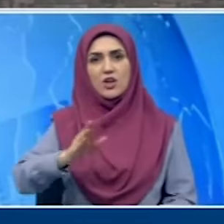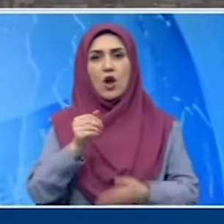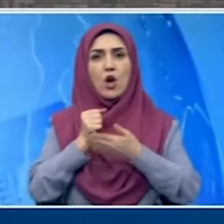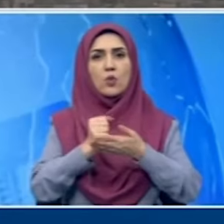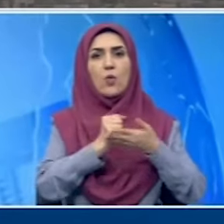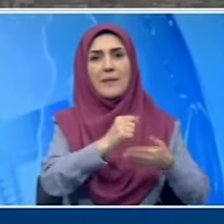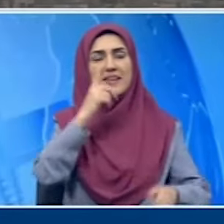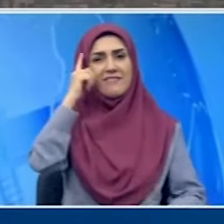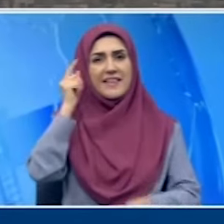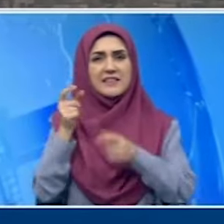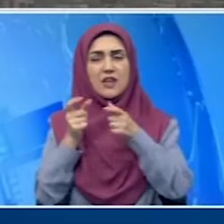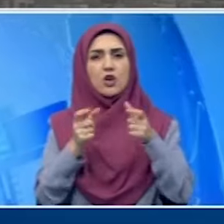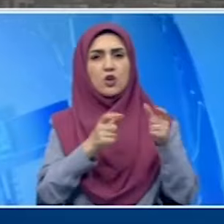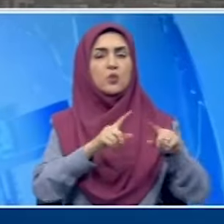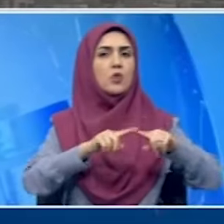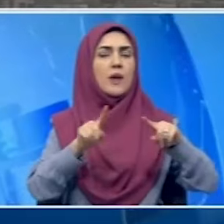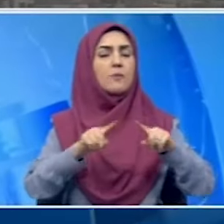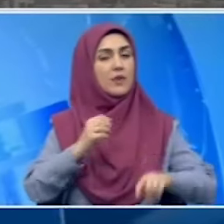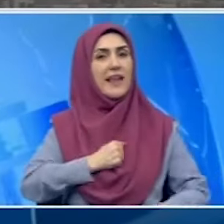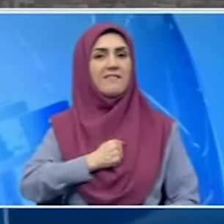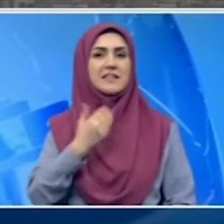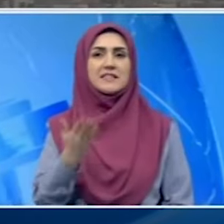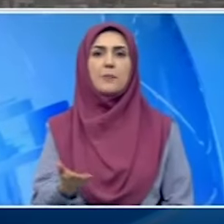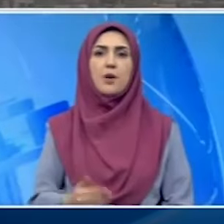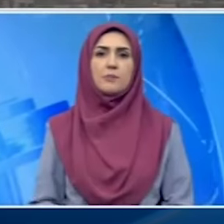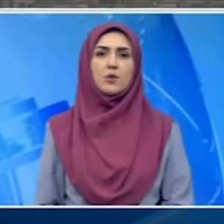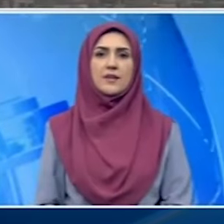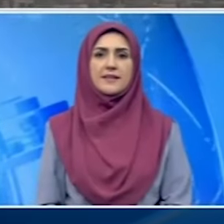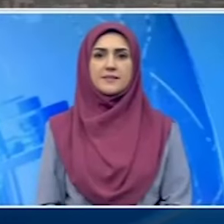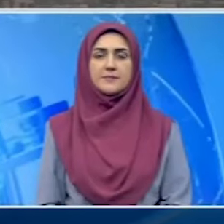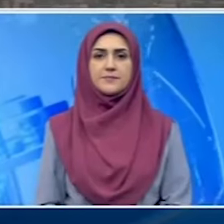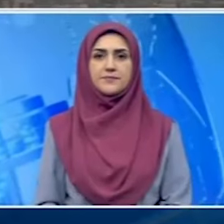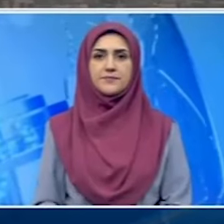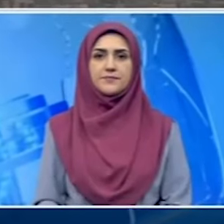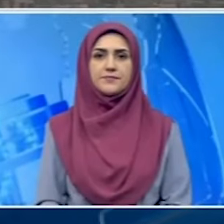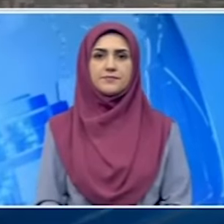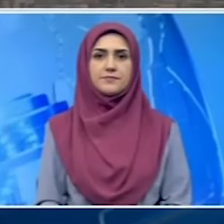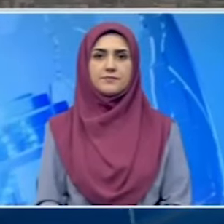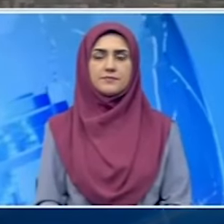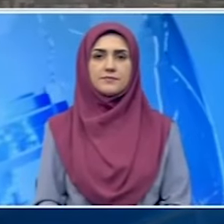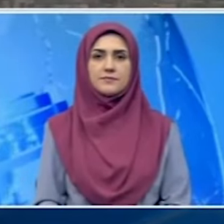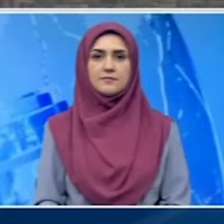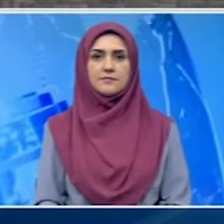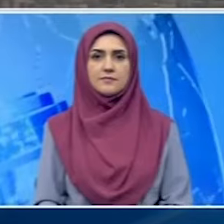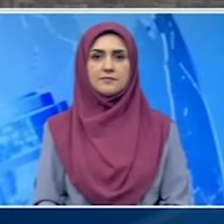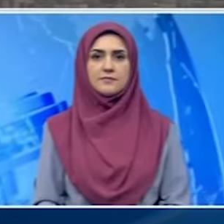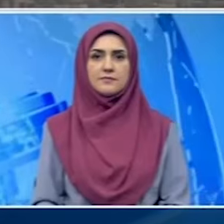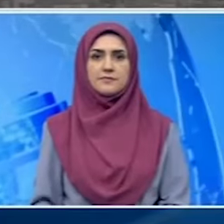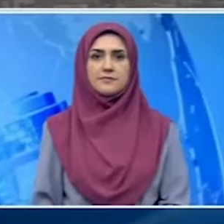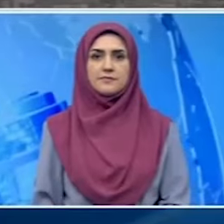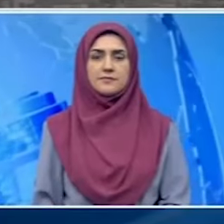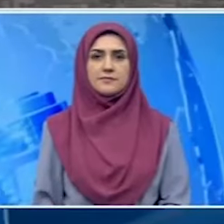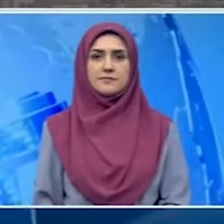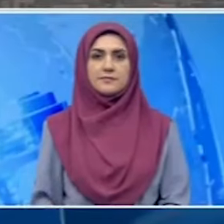با الکترونیکی شدن فرایندهای ثبت شرکت‌ها، جعل و سوء استفاده از هویت افراد کاهش یافته است. این